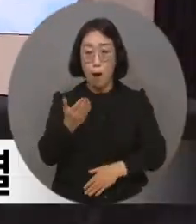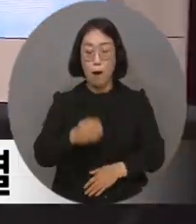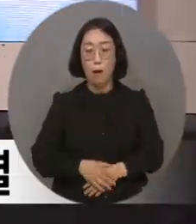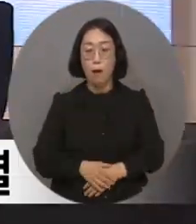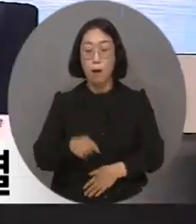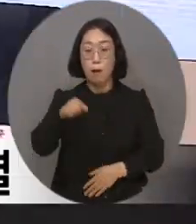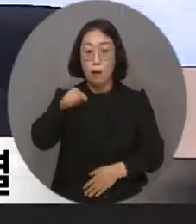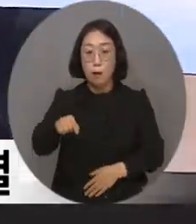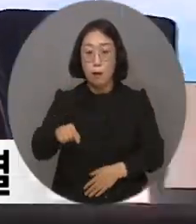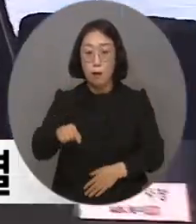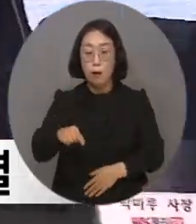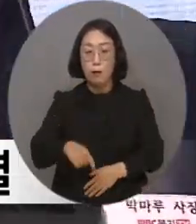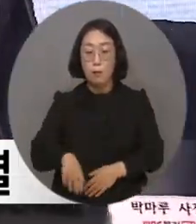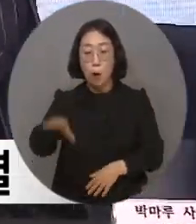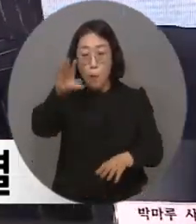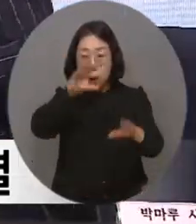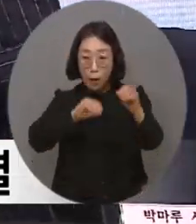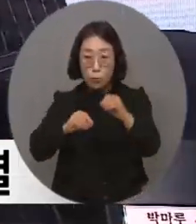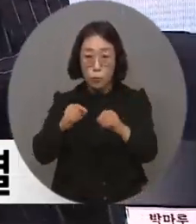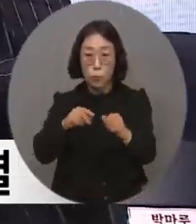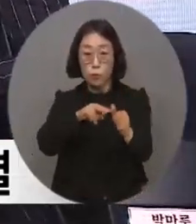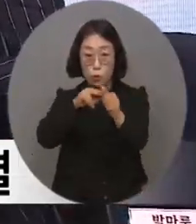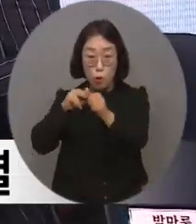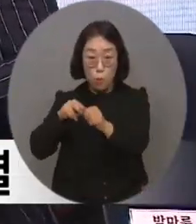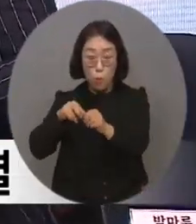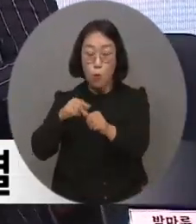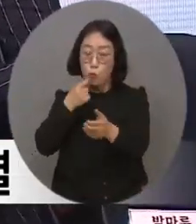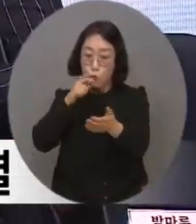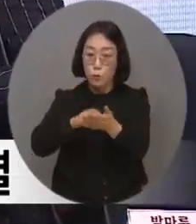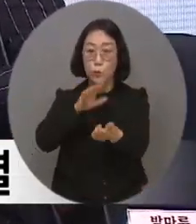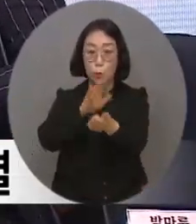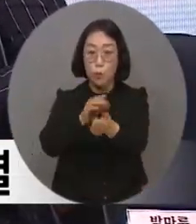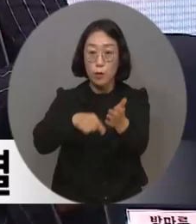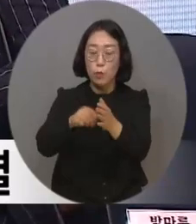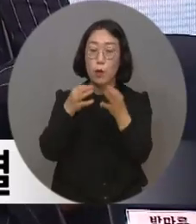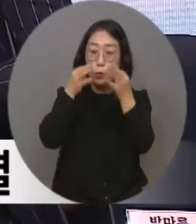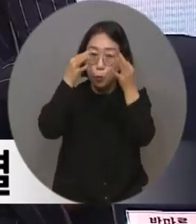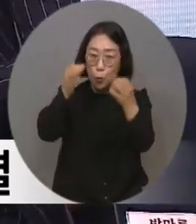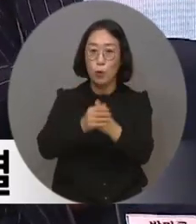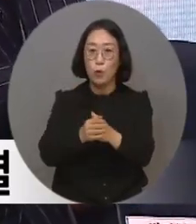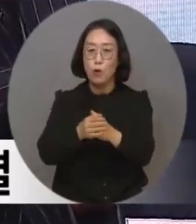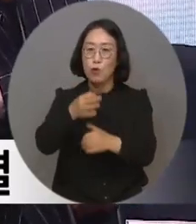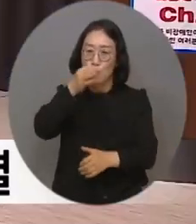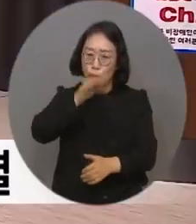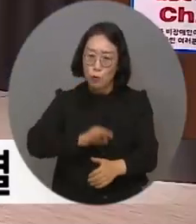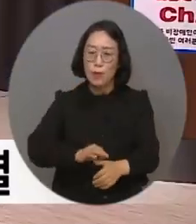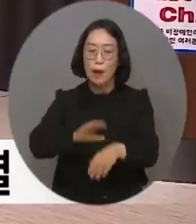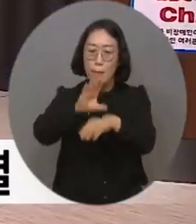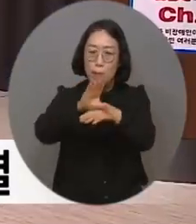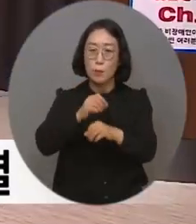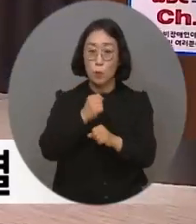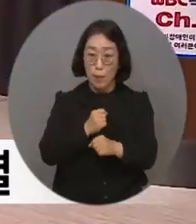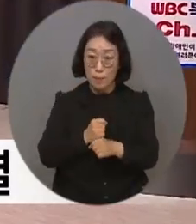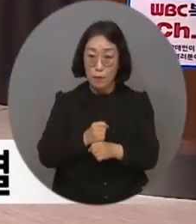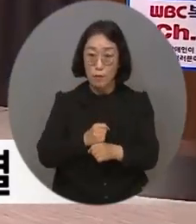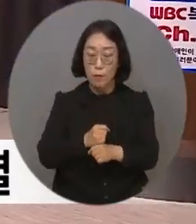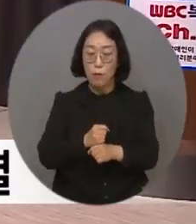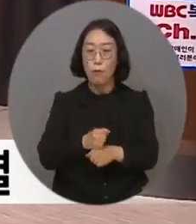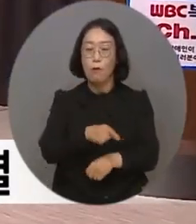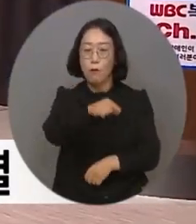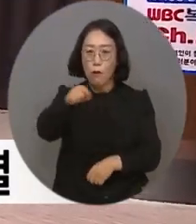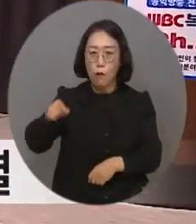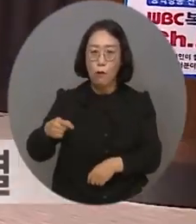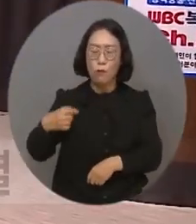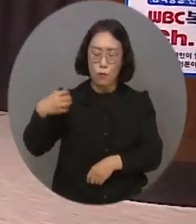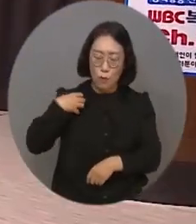장애인의 방송 정보 접근권에 노력하고 있으며 다양한 공익적 방송을 제작하는 등 취약계층의 입장을 대변하는 가교